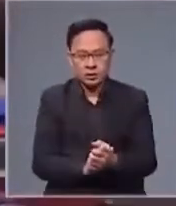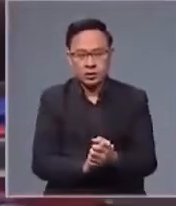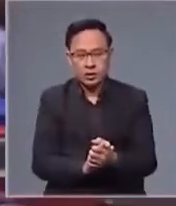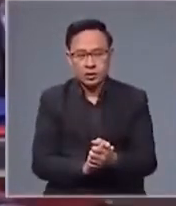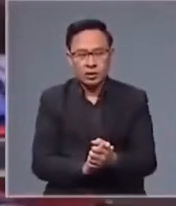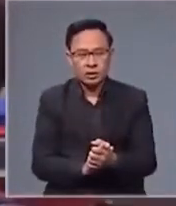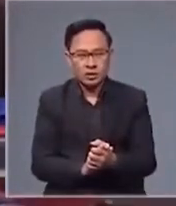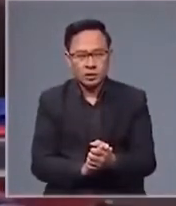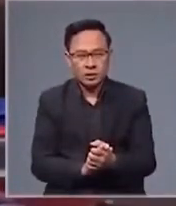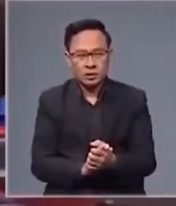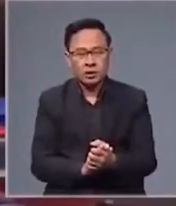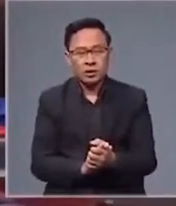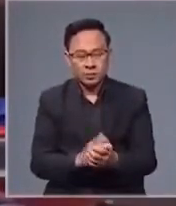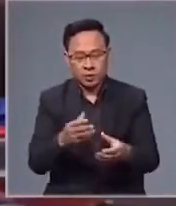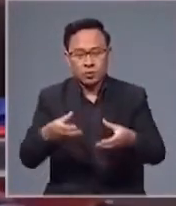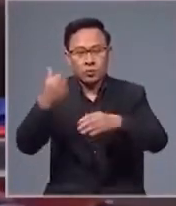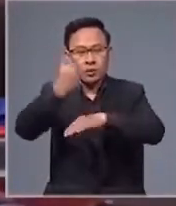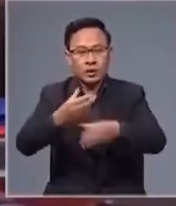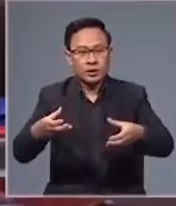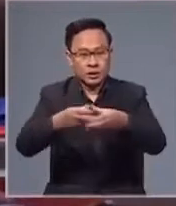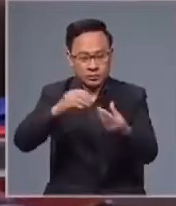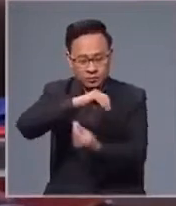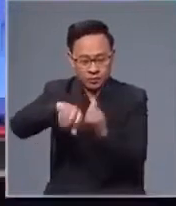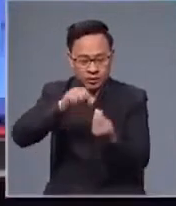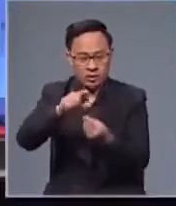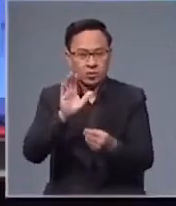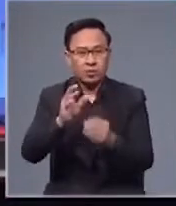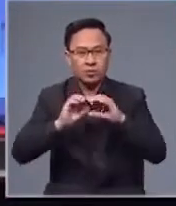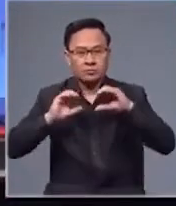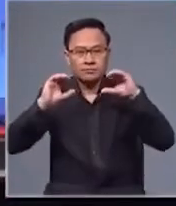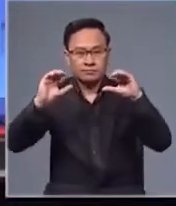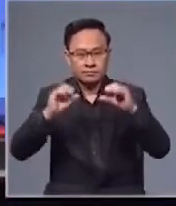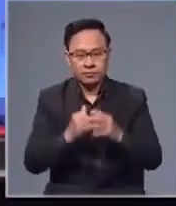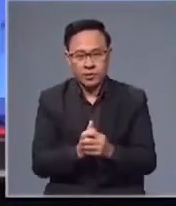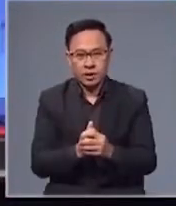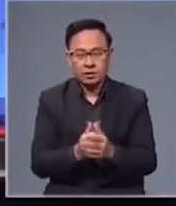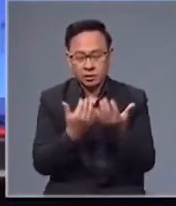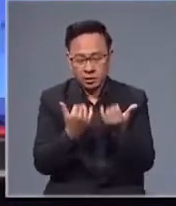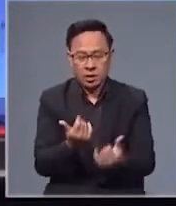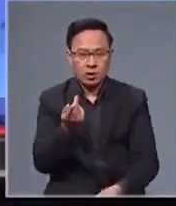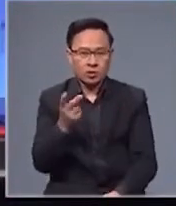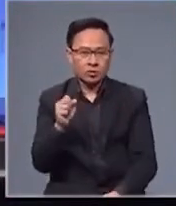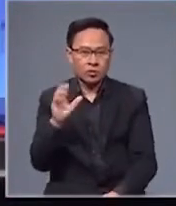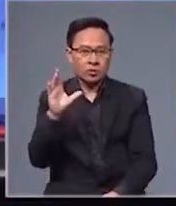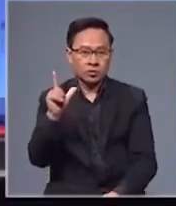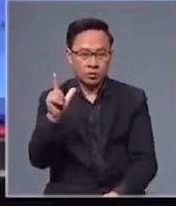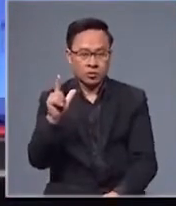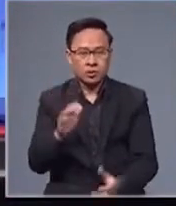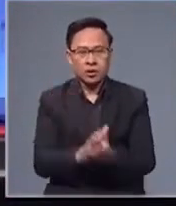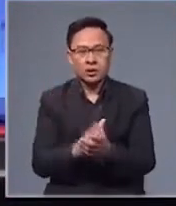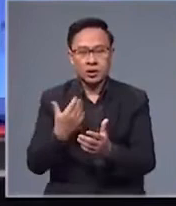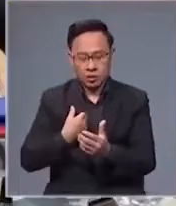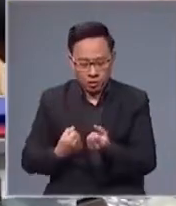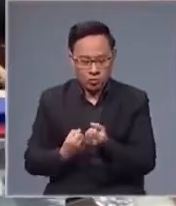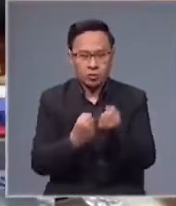ายๆว่าเป็นหัวหน้าทีมเศรษฐกิจของรัฐบาลโดยคณะรักษาความสงบแห่งชาติก็ยังคงให้มี